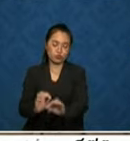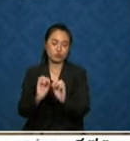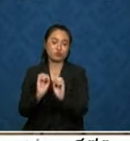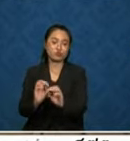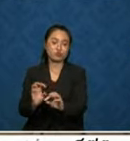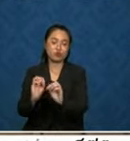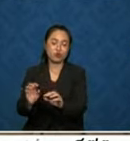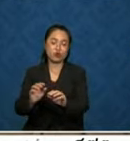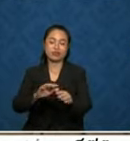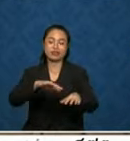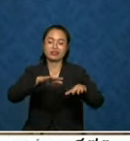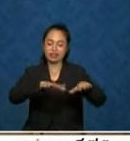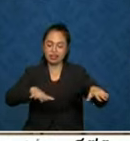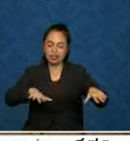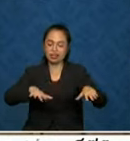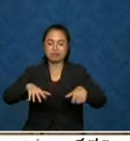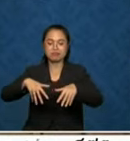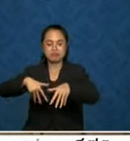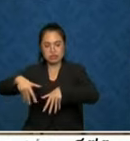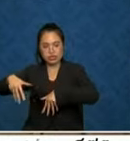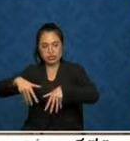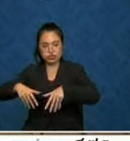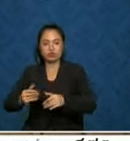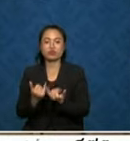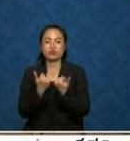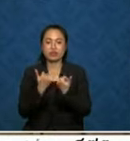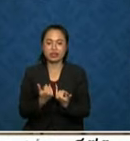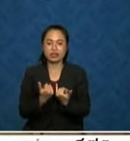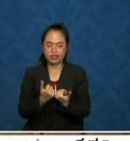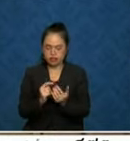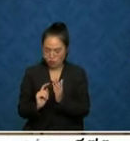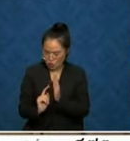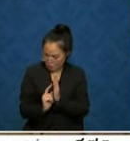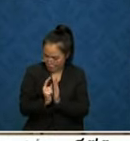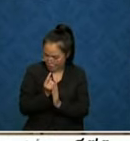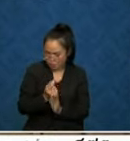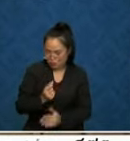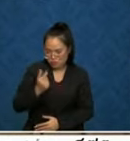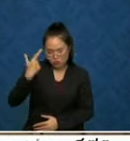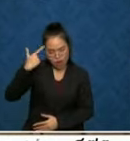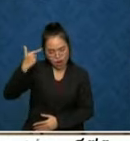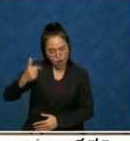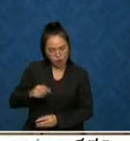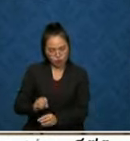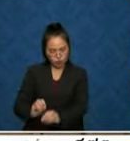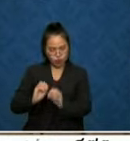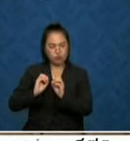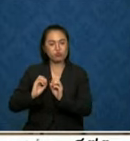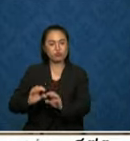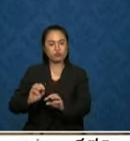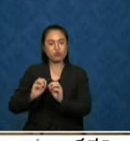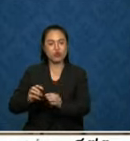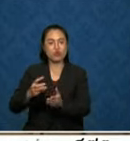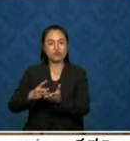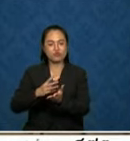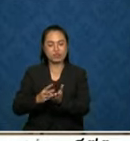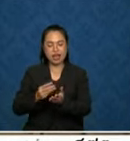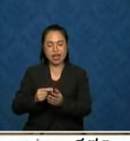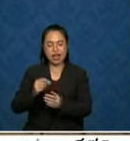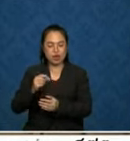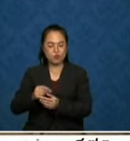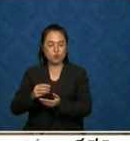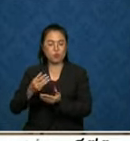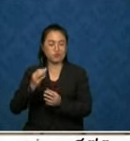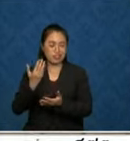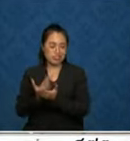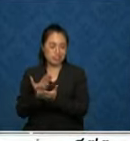างนักเรียนและประชาชนถึงเวลาแล้วค่ะที่เราต้องติดอาวุธทางปัญญาให้กับทางนักเรียนและประชาชนในวิชาความรับรู้ทางการเงินขอบพ